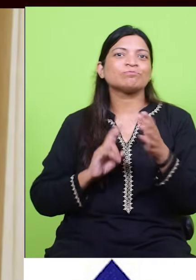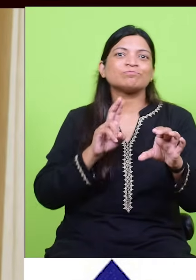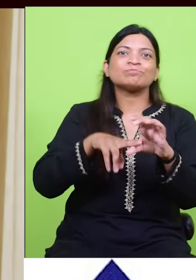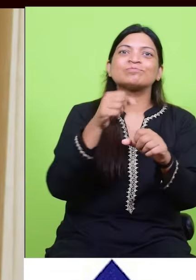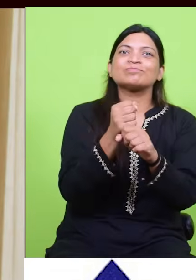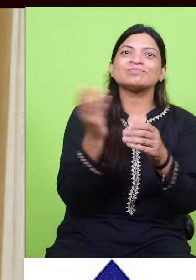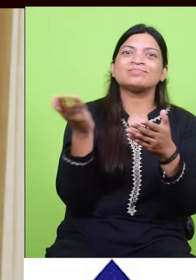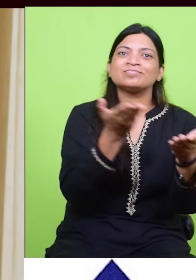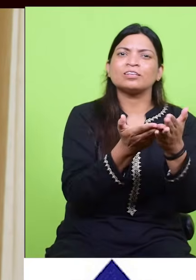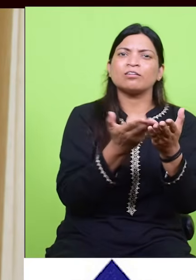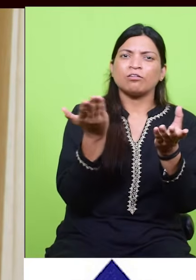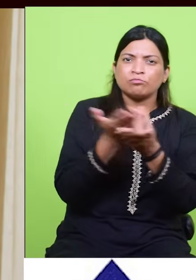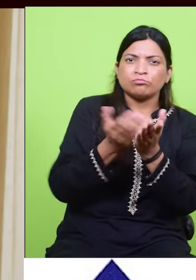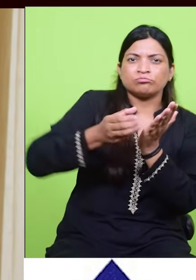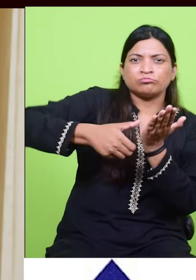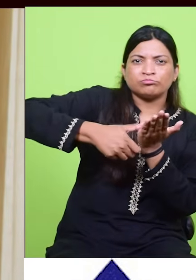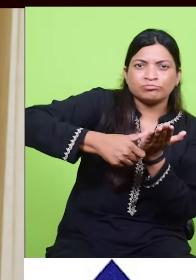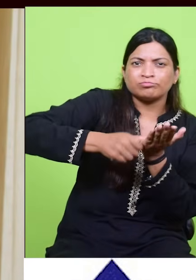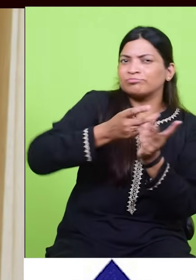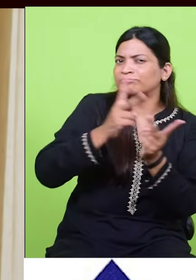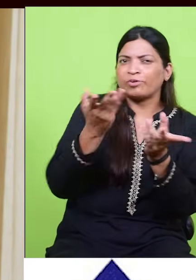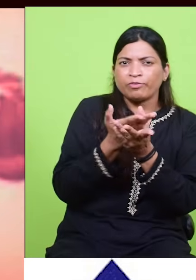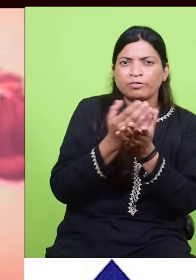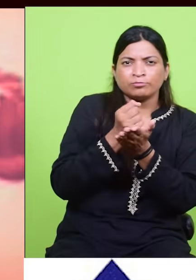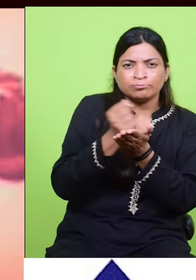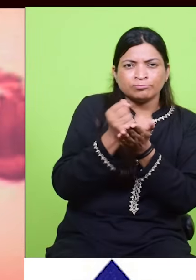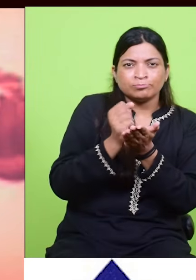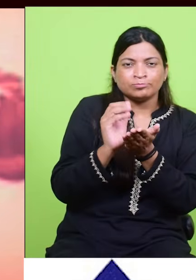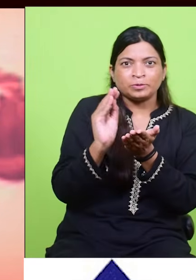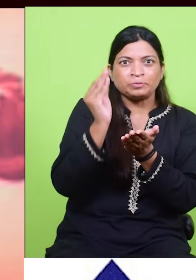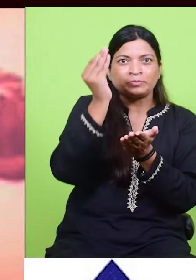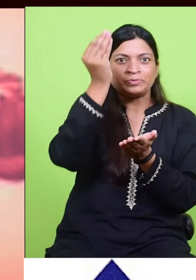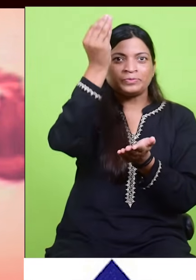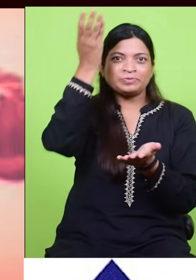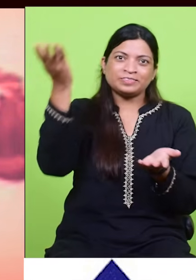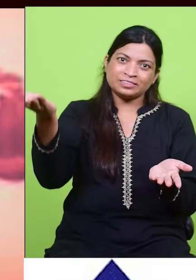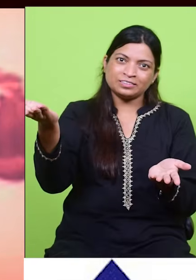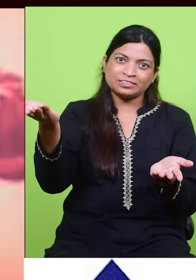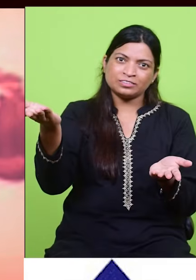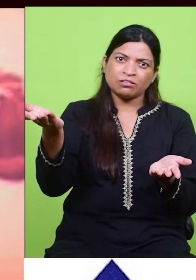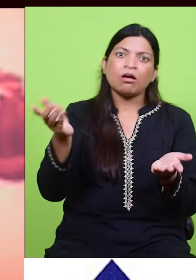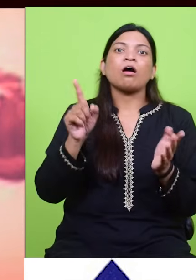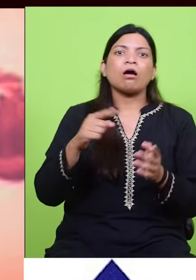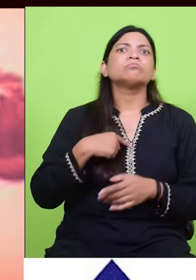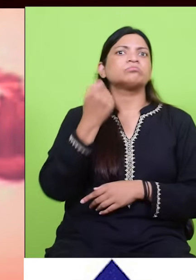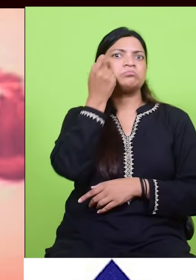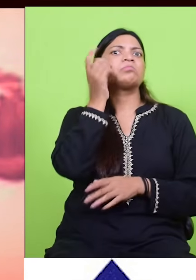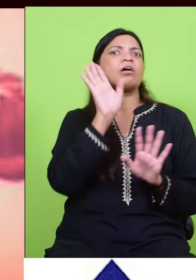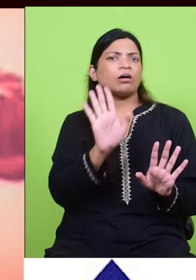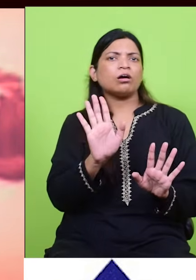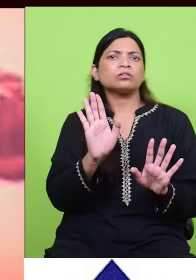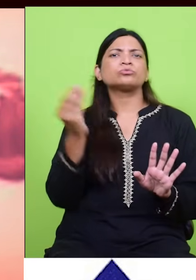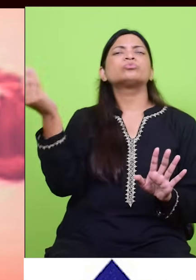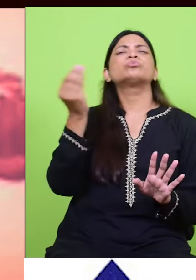लेगी जो सामान्य लोग करते। तो हमको गुरदीप पे विश्वास है और हमको बहुत खुशी है कि वहाँ पर भी इसको बहुत अच्छे से उन्होंने वेलकम करा है। मुझे ऐसा